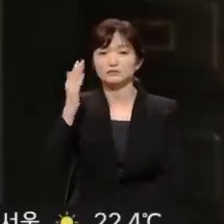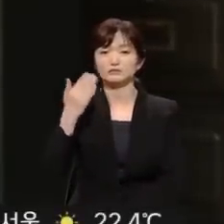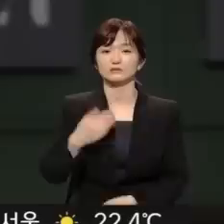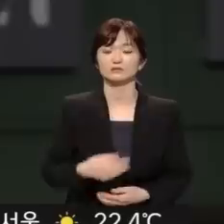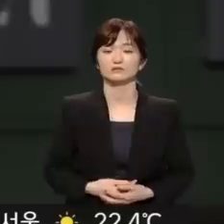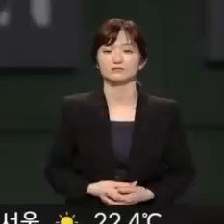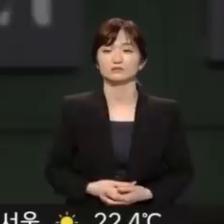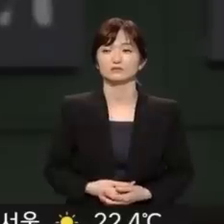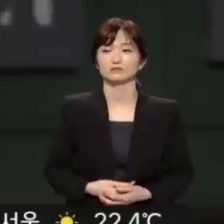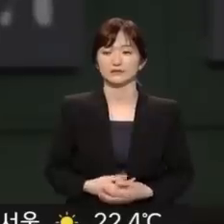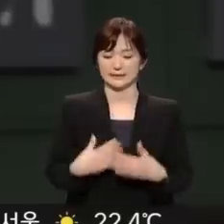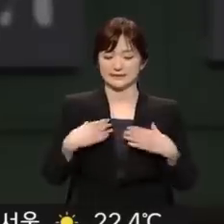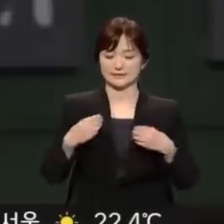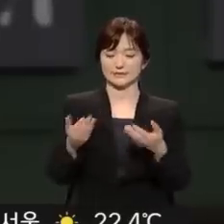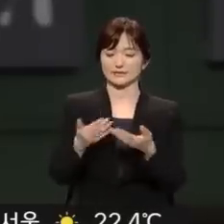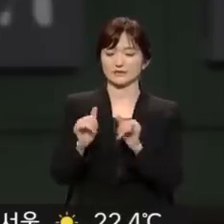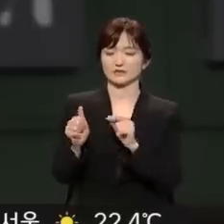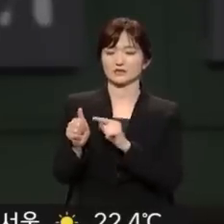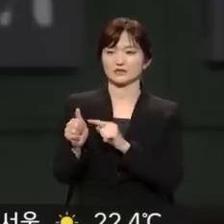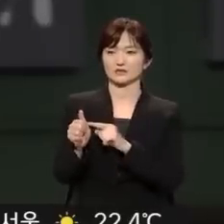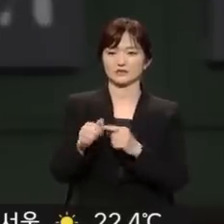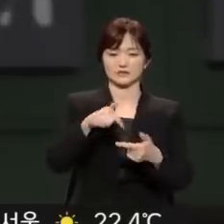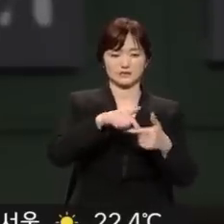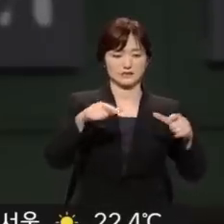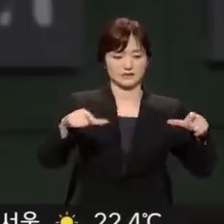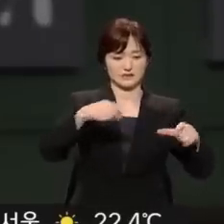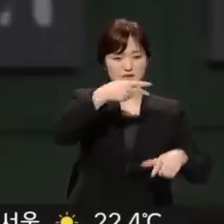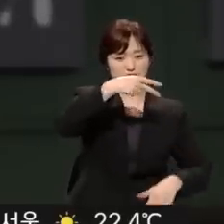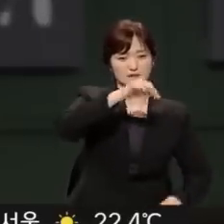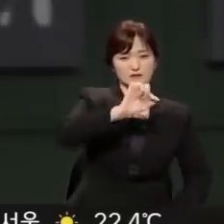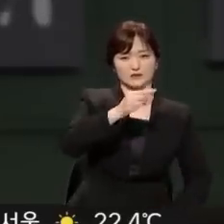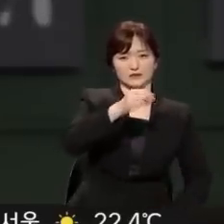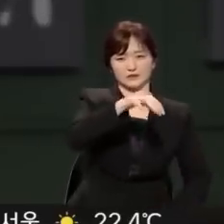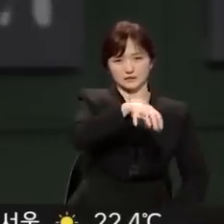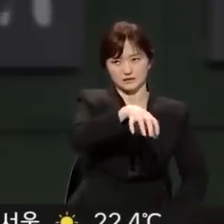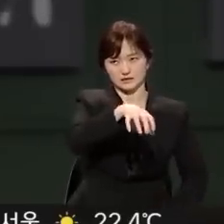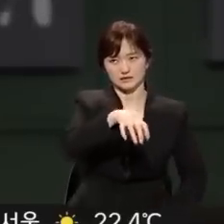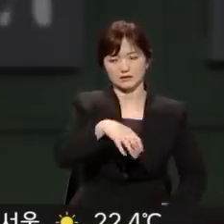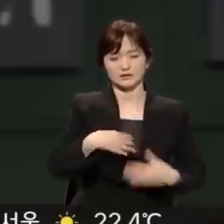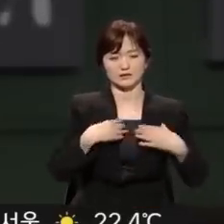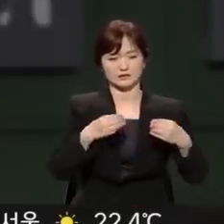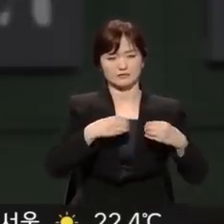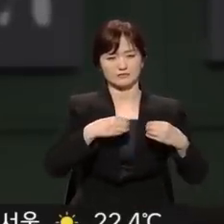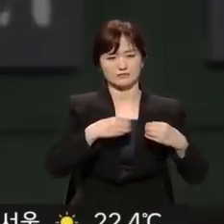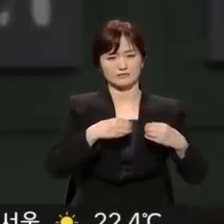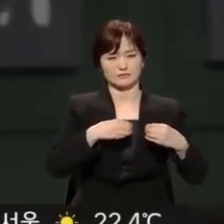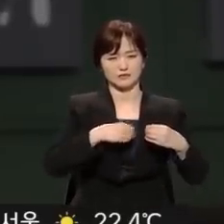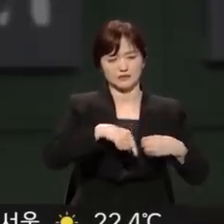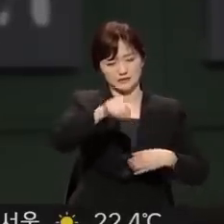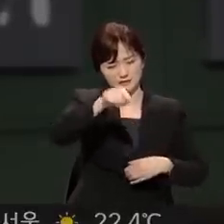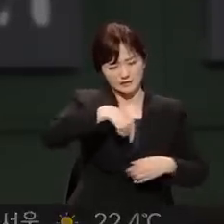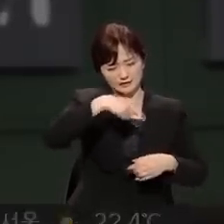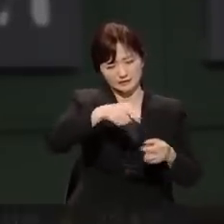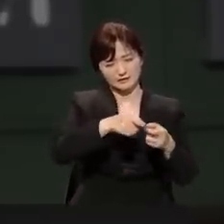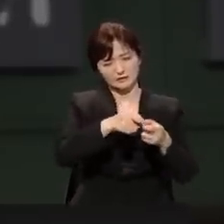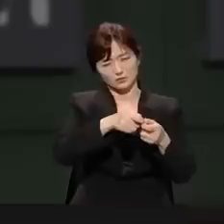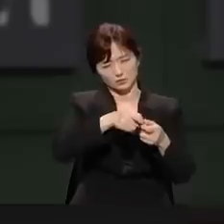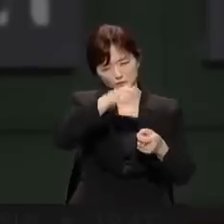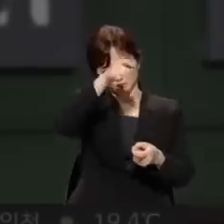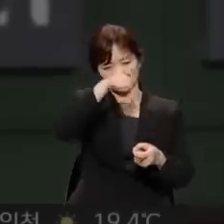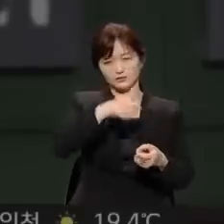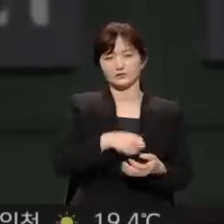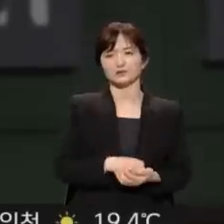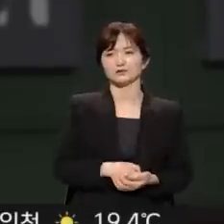그 스파 직원이 강남구 신사동의 모 스파에 나는 오래 다녔다 이런 얘기를 했다는 얘기를 하지 않았습니까? 그래서 그 스파,